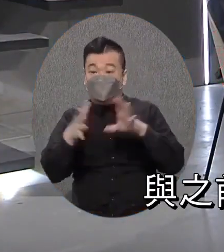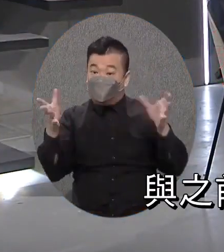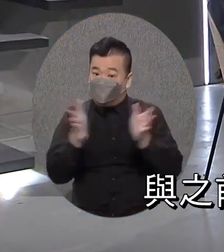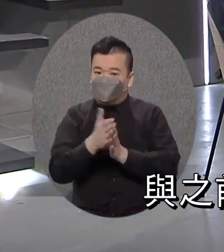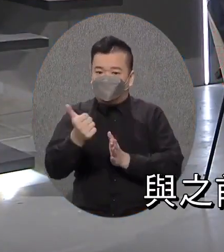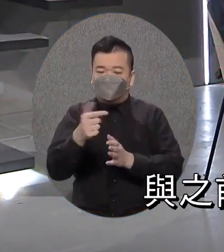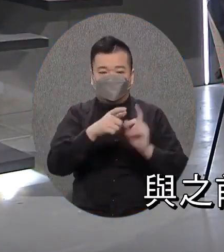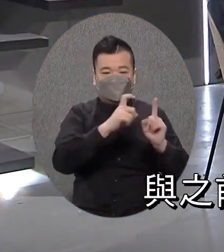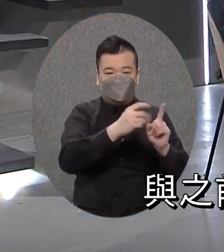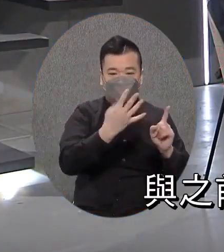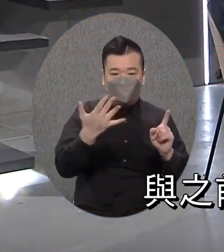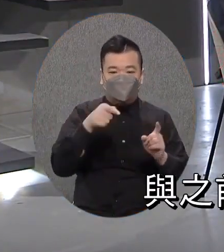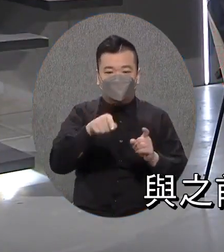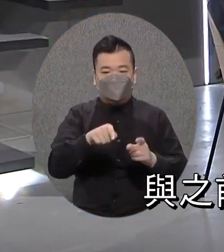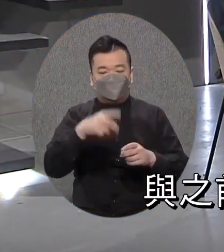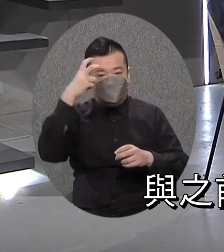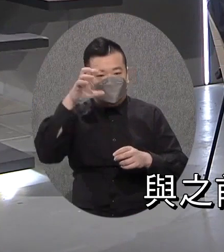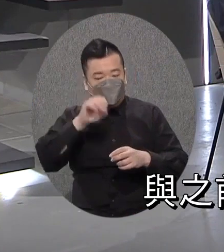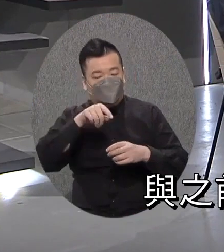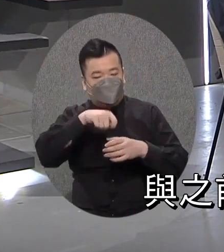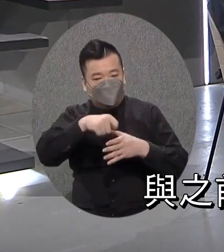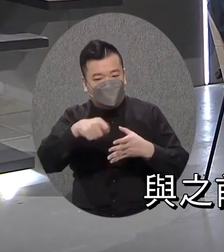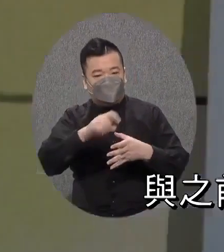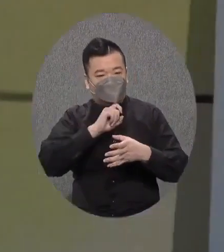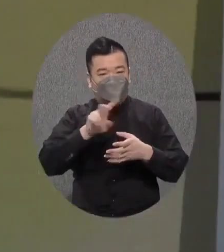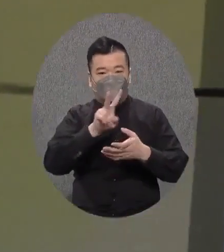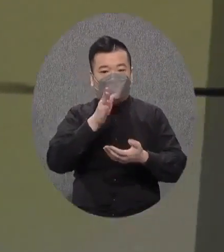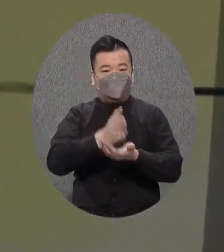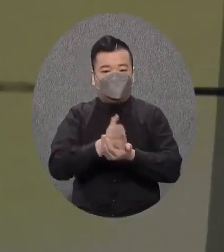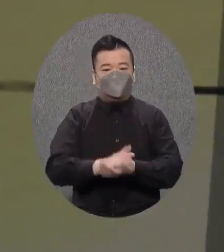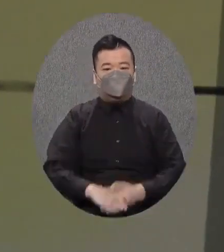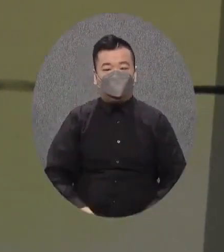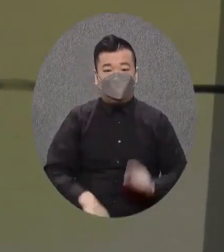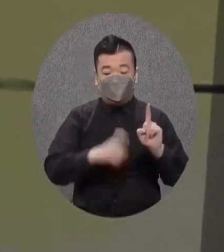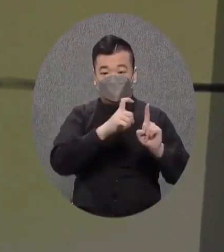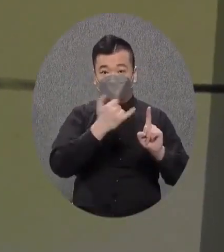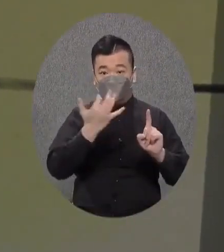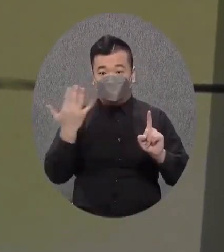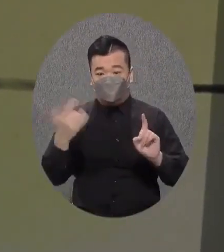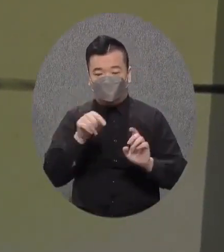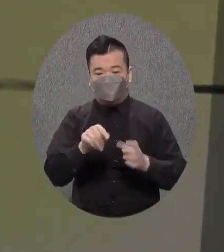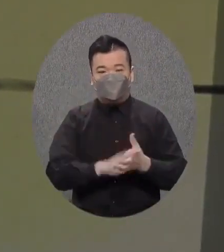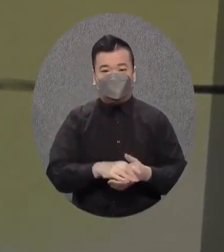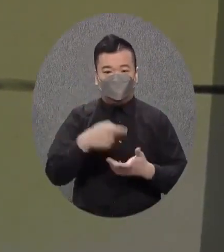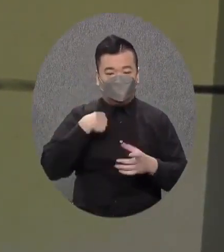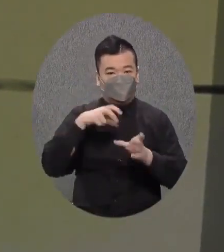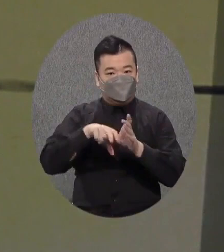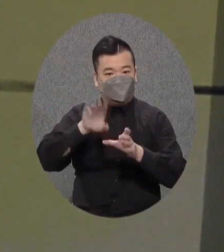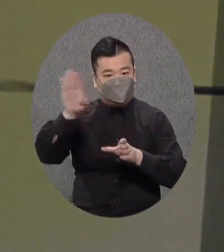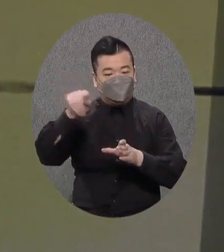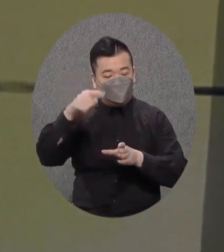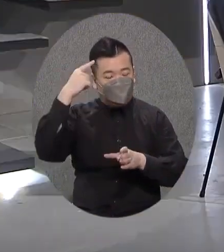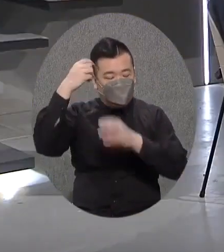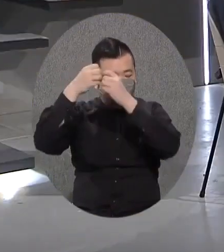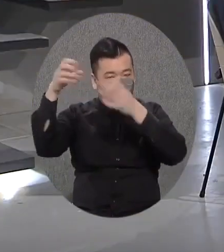前40年代黑白的木刻版畫又都很不同的。 在60年代啦，頭先講啦，受咗呢個西方思潮嘅影